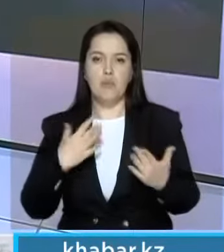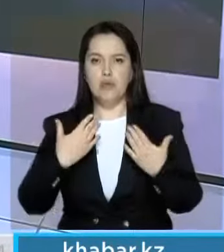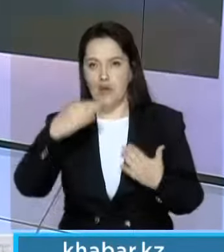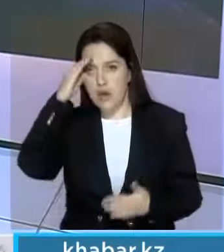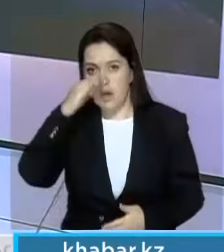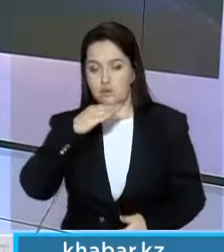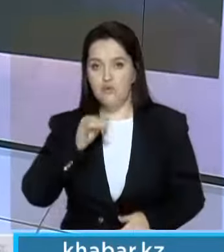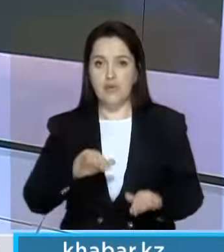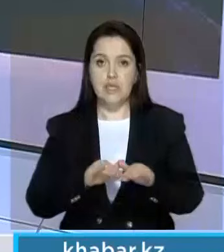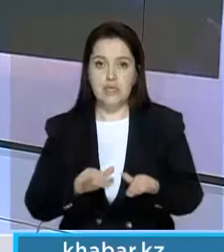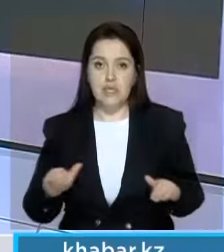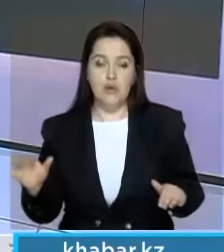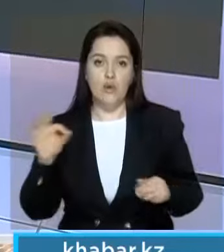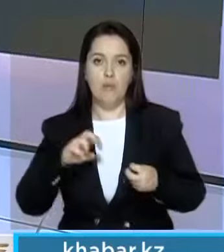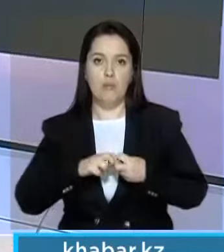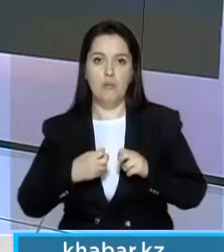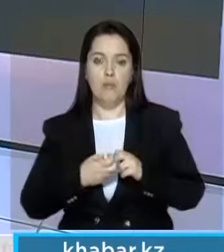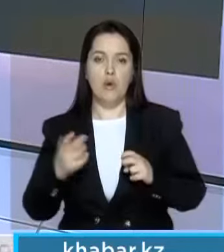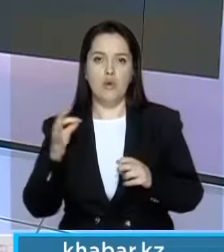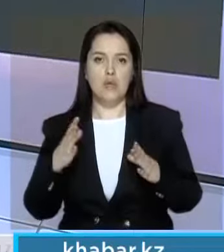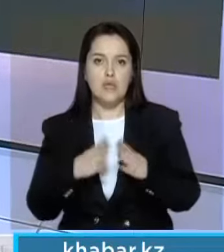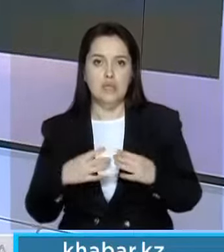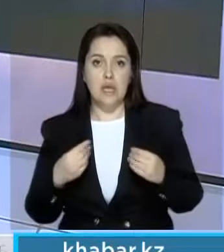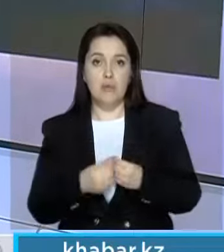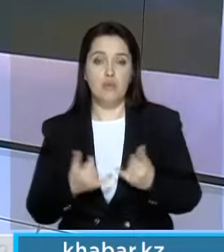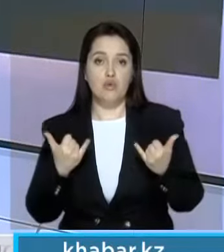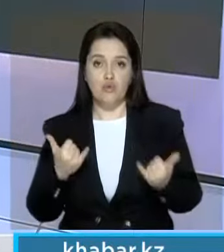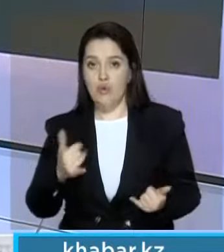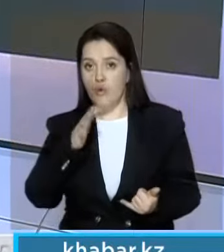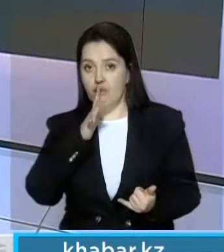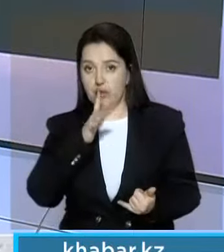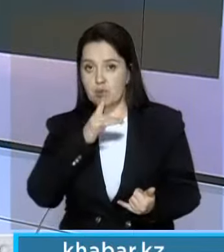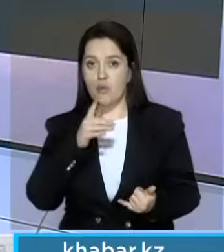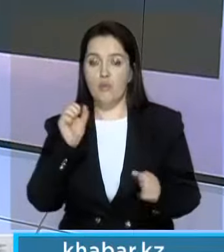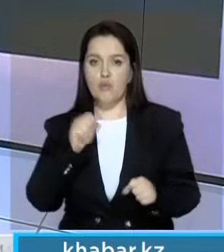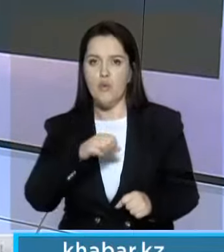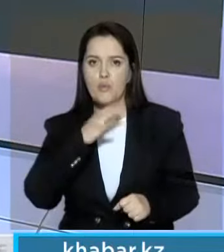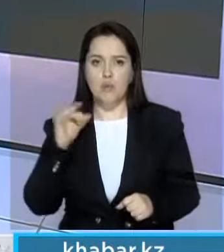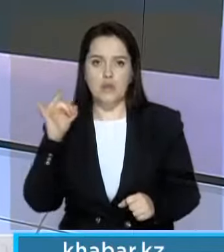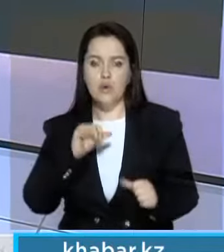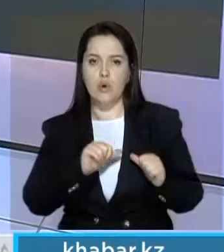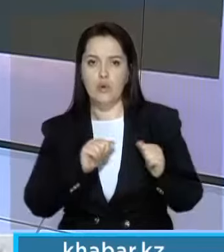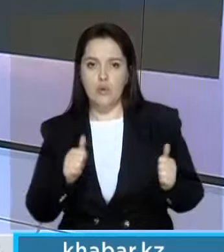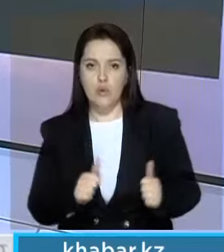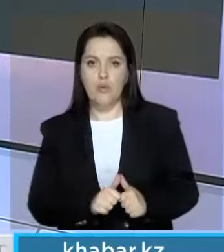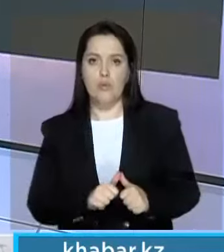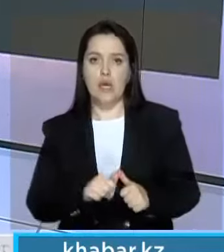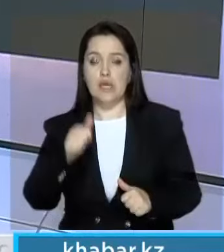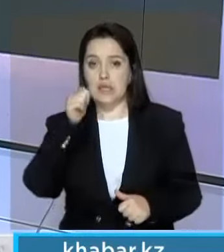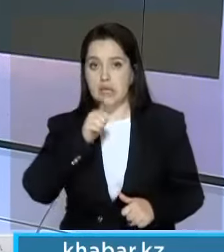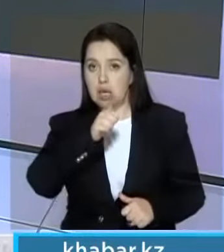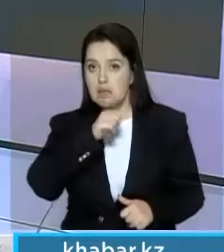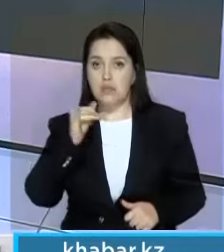отцов и детей и поднимает проблемы института семьи в современном обществе. В сериале также много историй о любви, экшна,